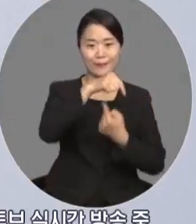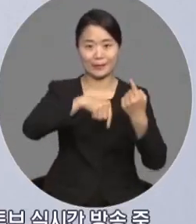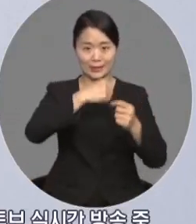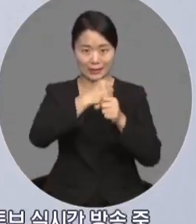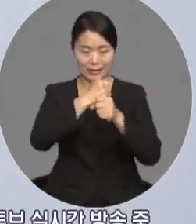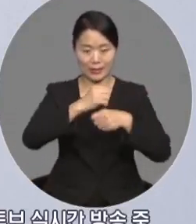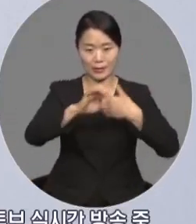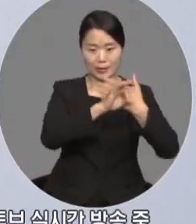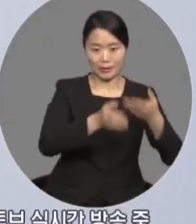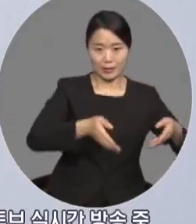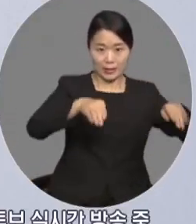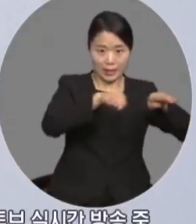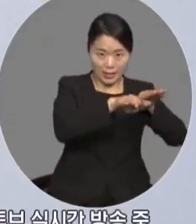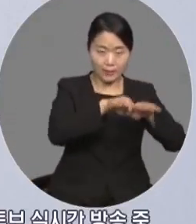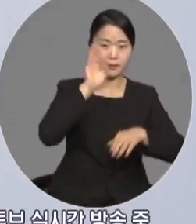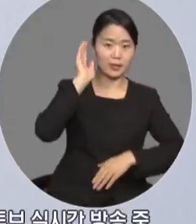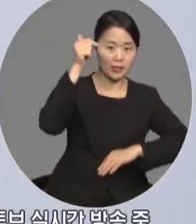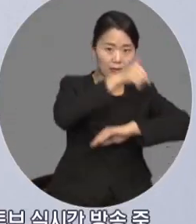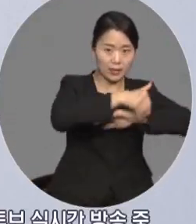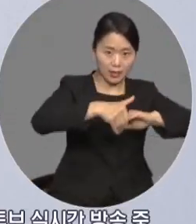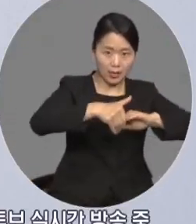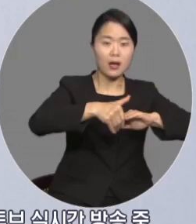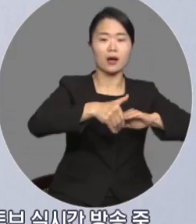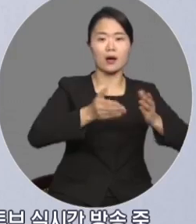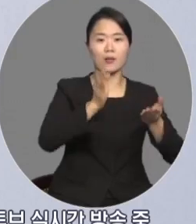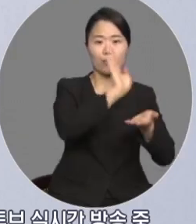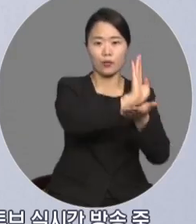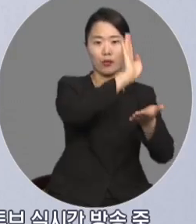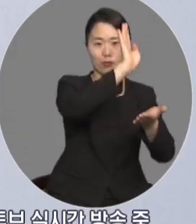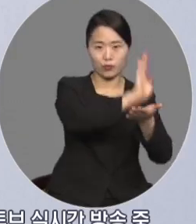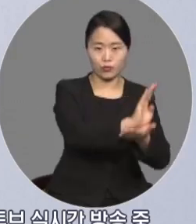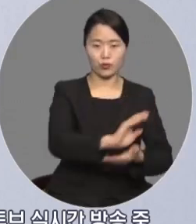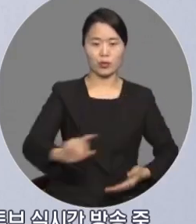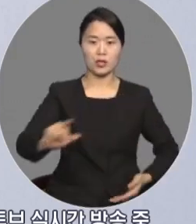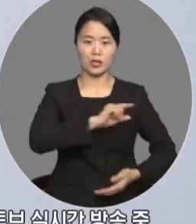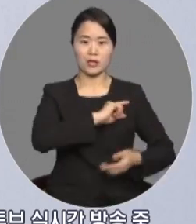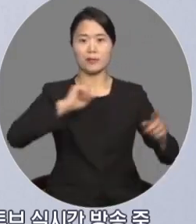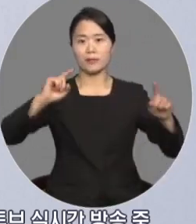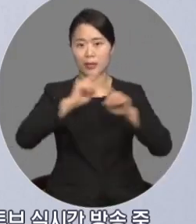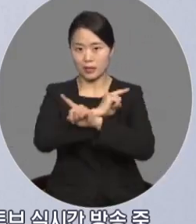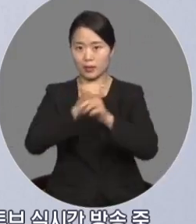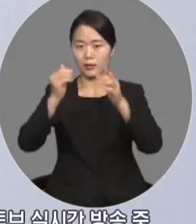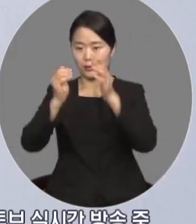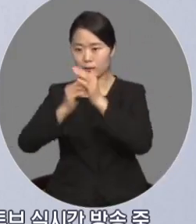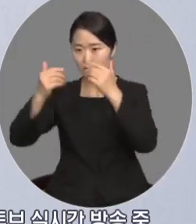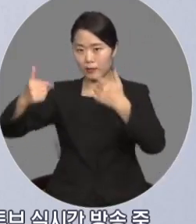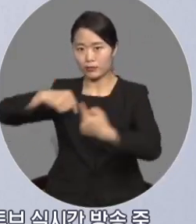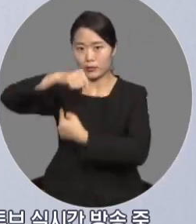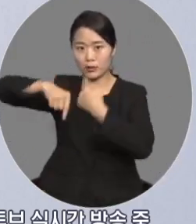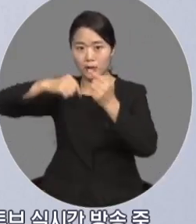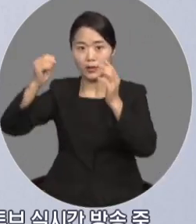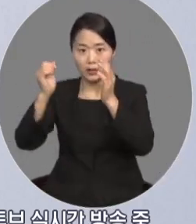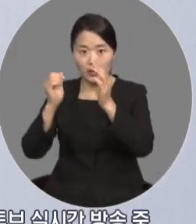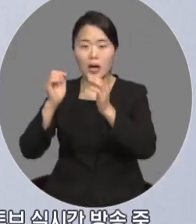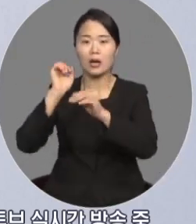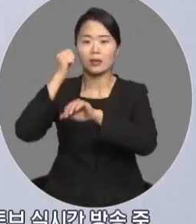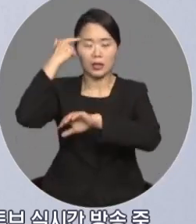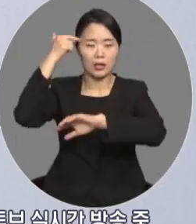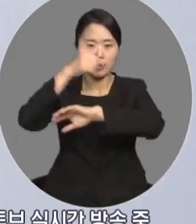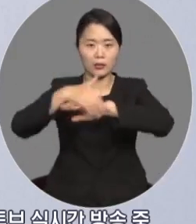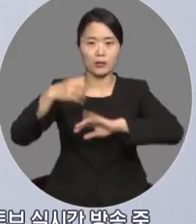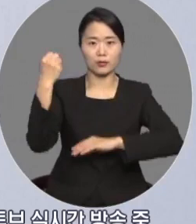한시기구인 미래전략본부를 미래전략국으로 변경해 상설화하고 4차 산업시대에 대응할 인공지능